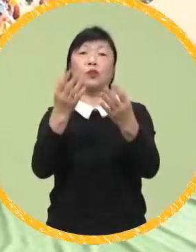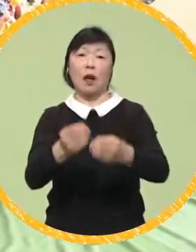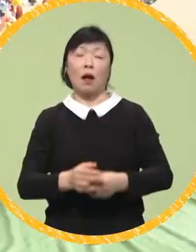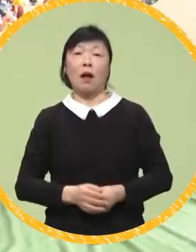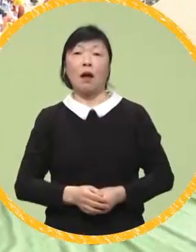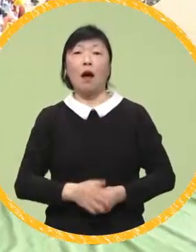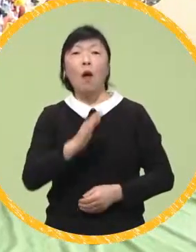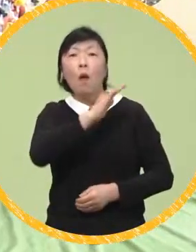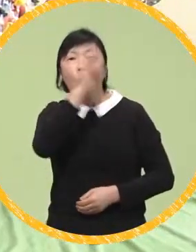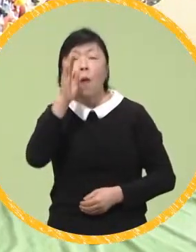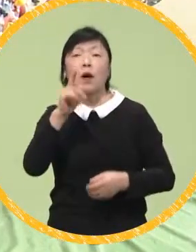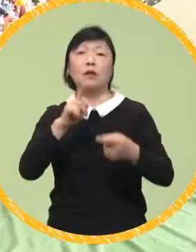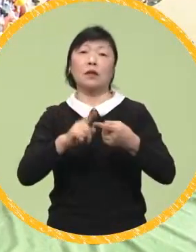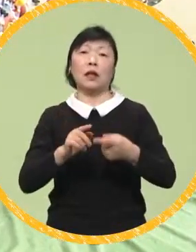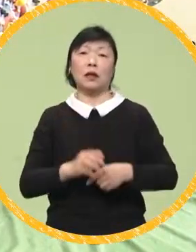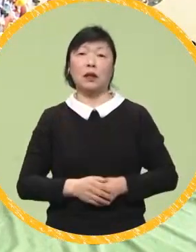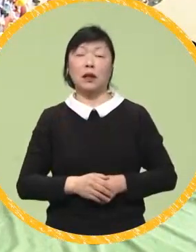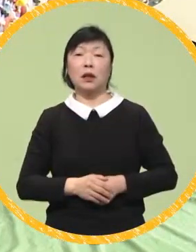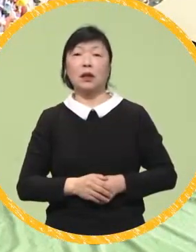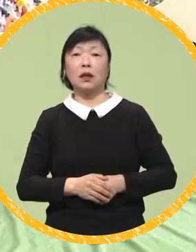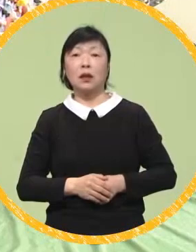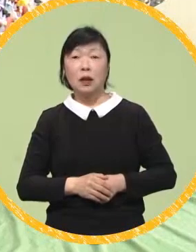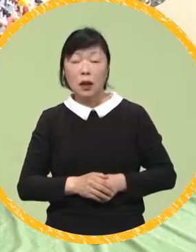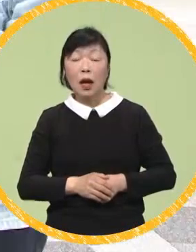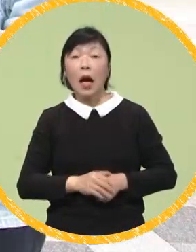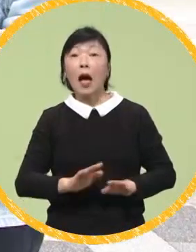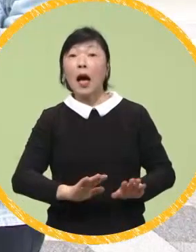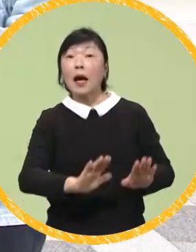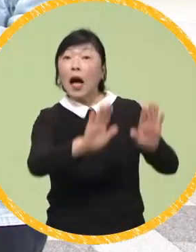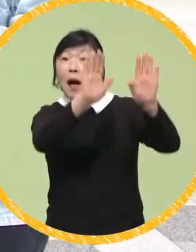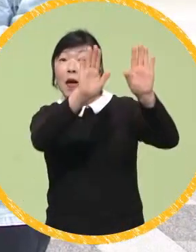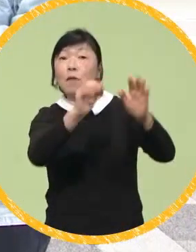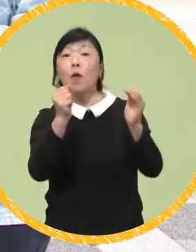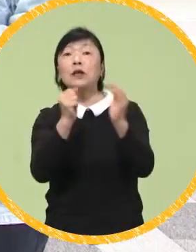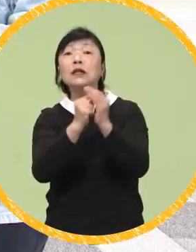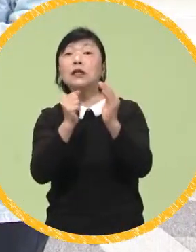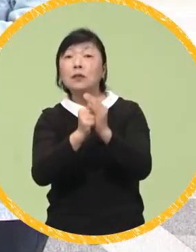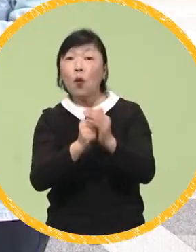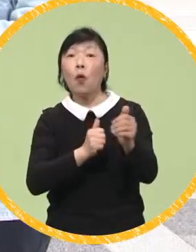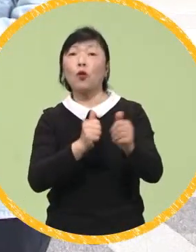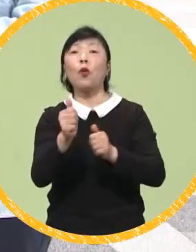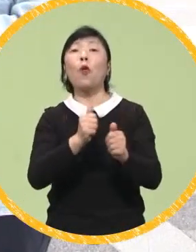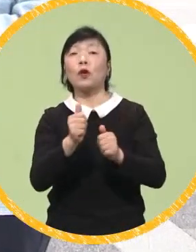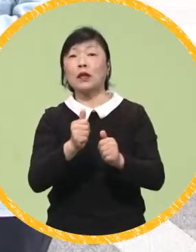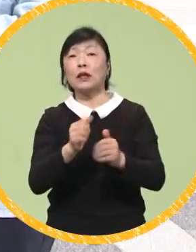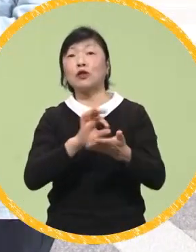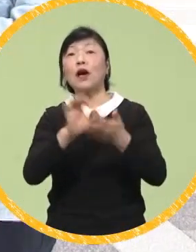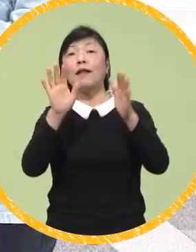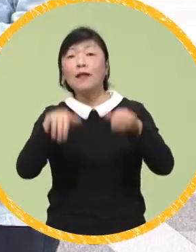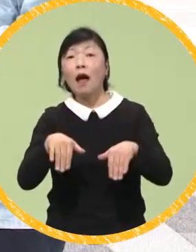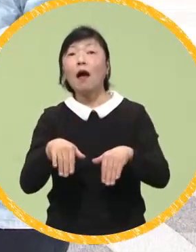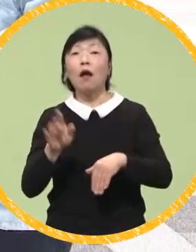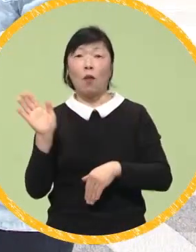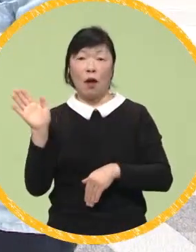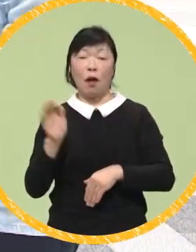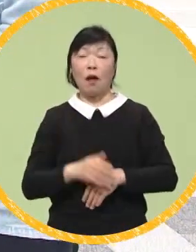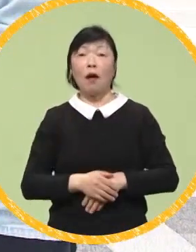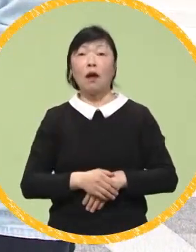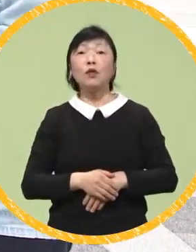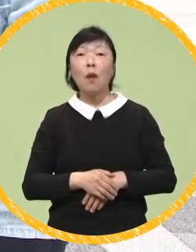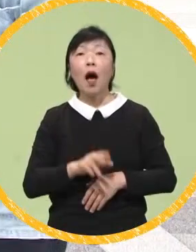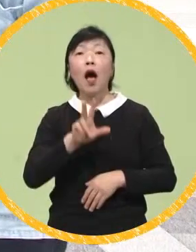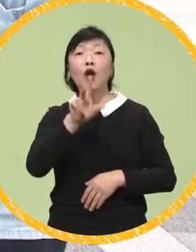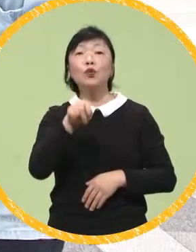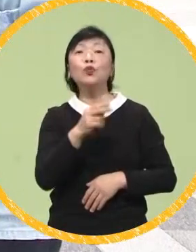ねはいあの壁もあの子についている医師もですねまぁ協議で使われているようなものを使っておりますのであとはルートの付け